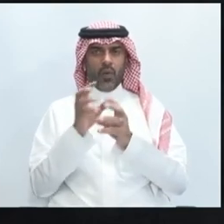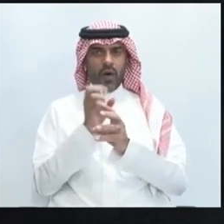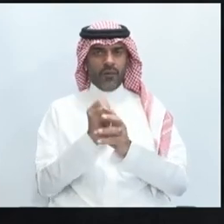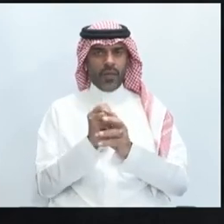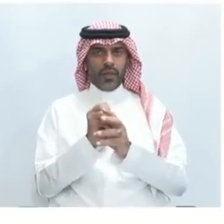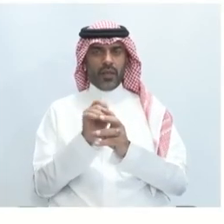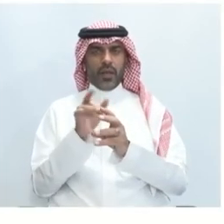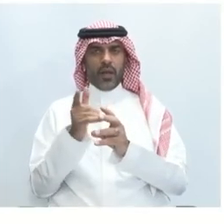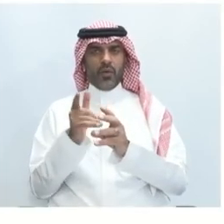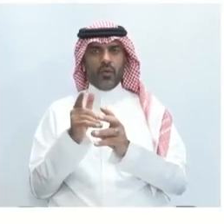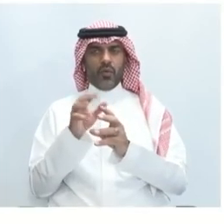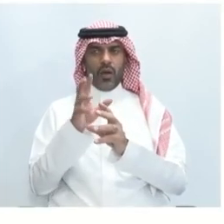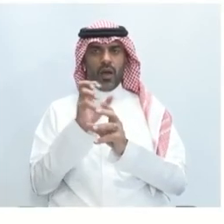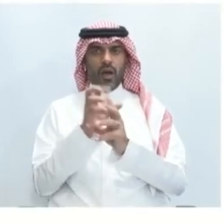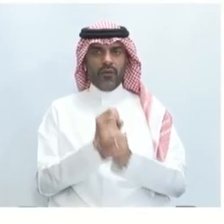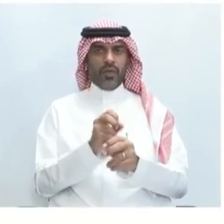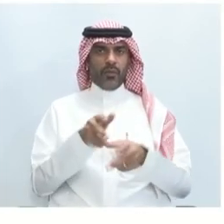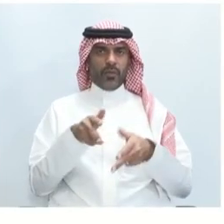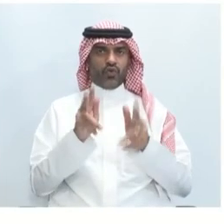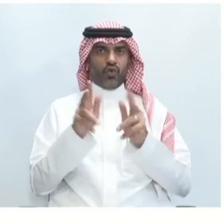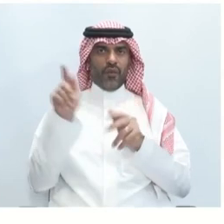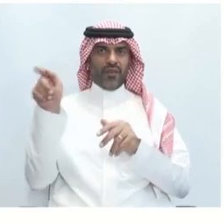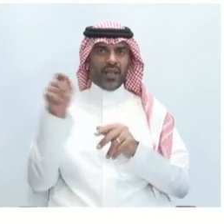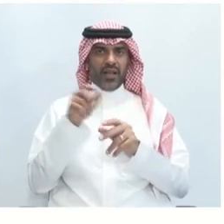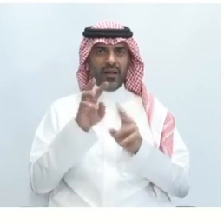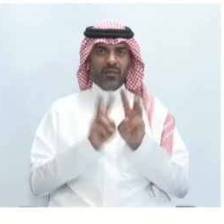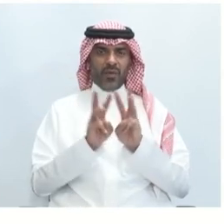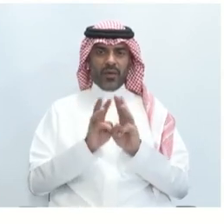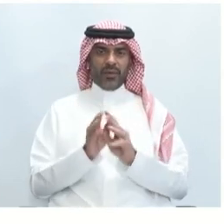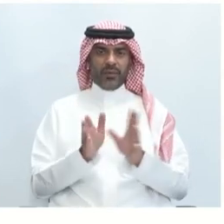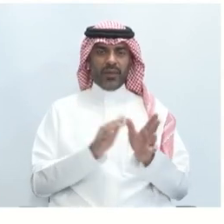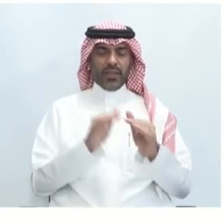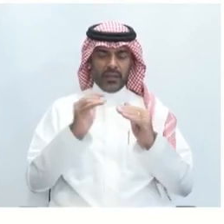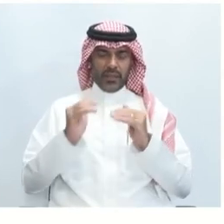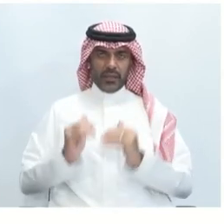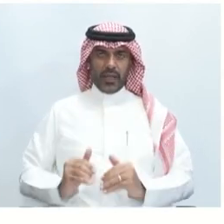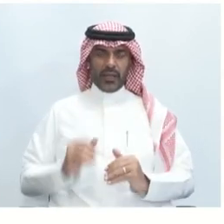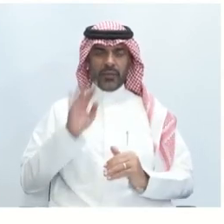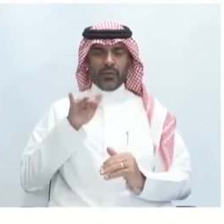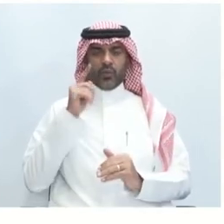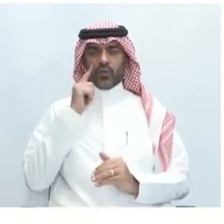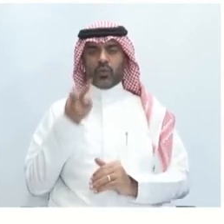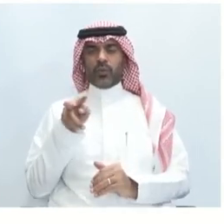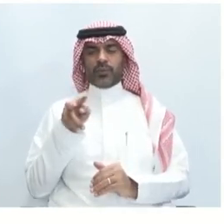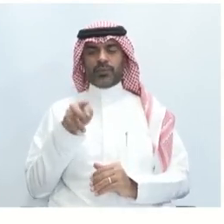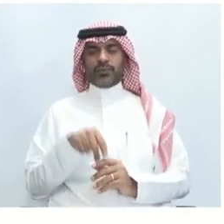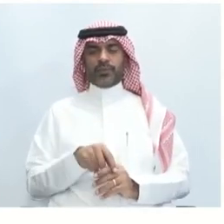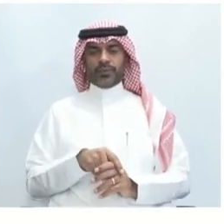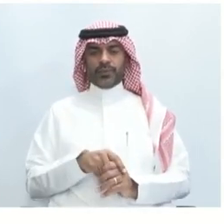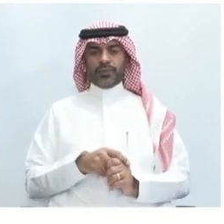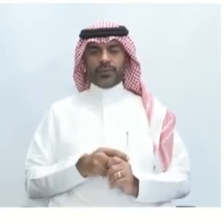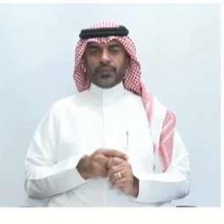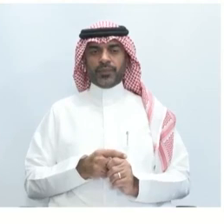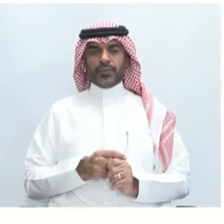مشروع في الموقع ايضا من الادوات الموجوده في الاسفل في الواجهه لدينا هنا الزر